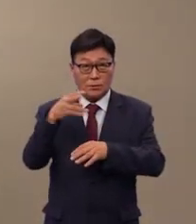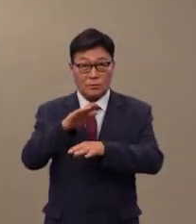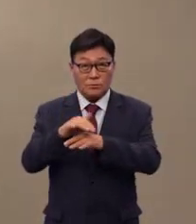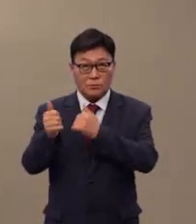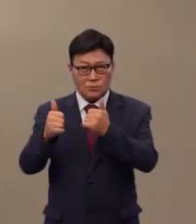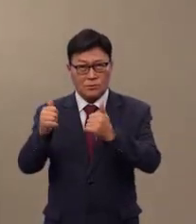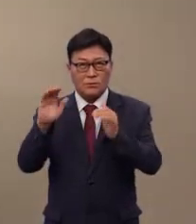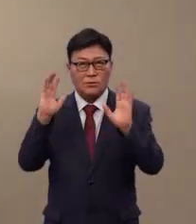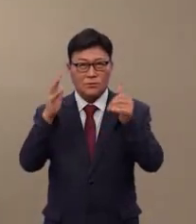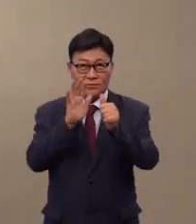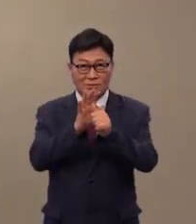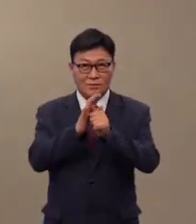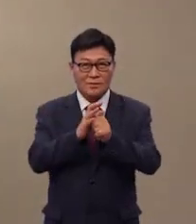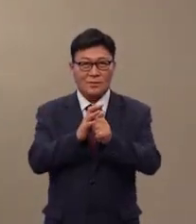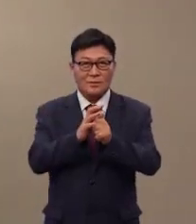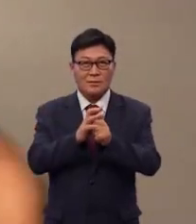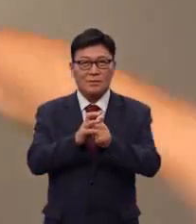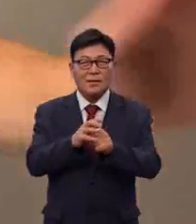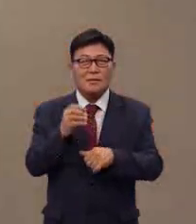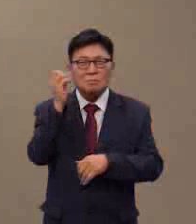경험한 분들의 재도전을 응원합니다.